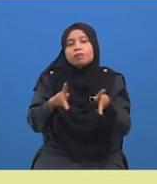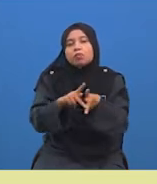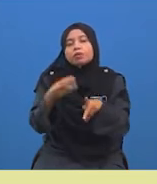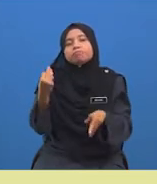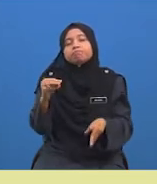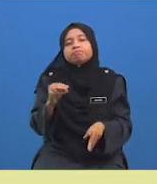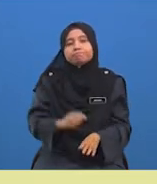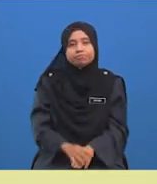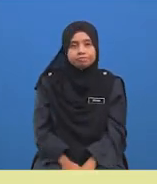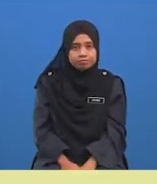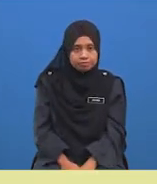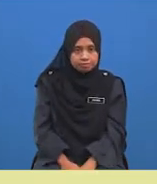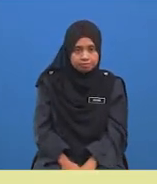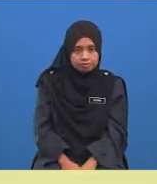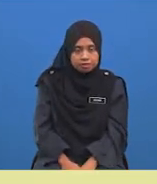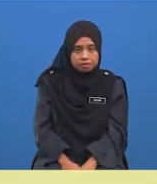keperluan mereka.